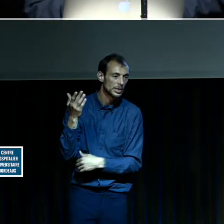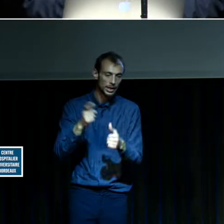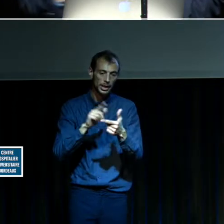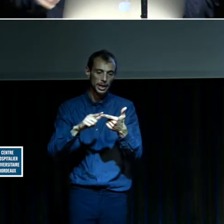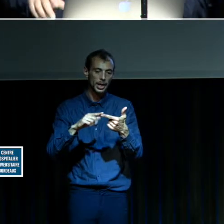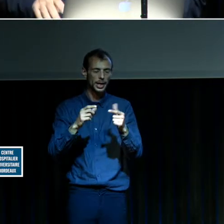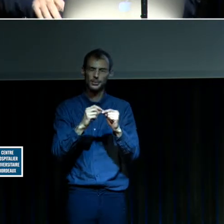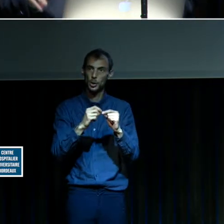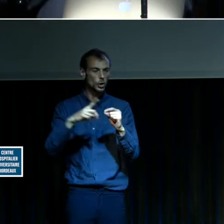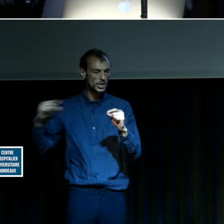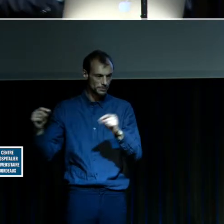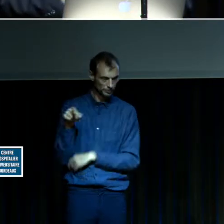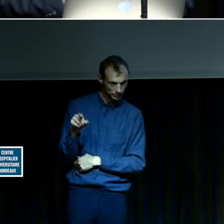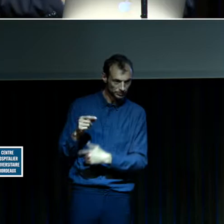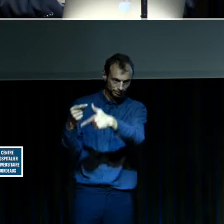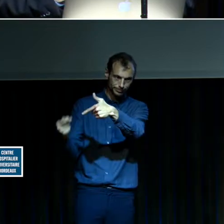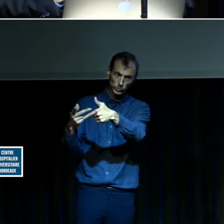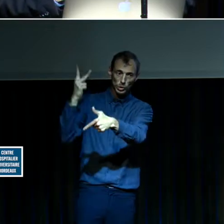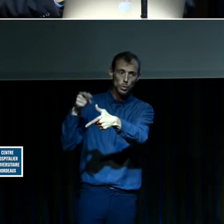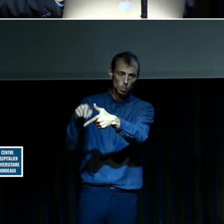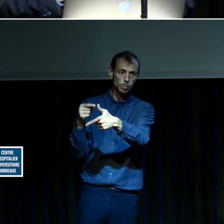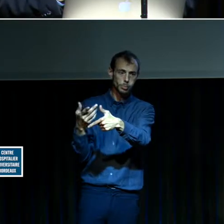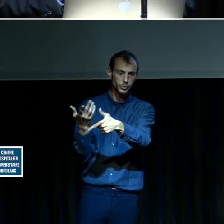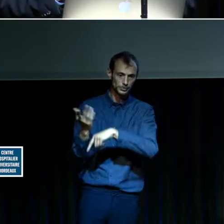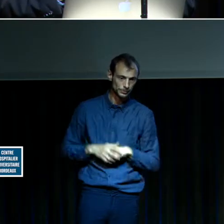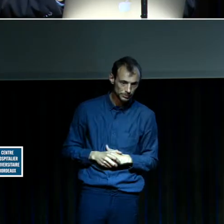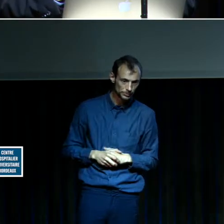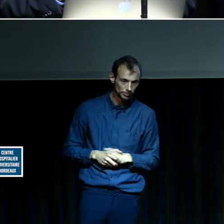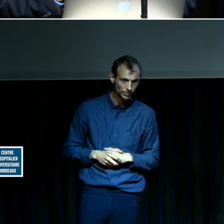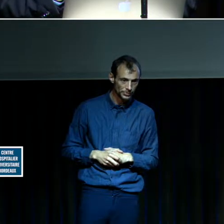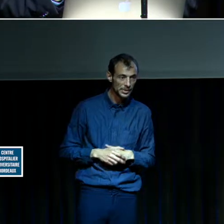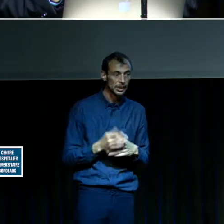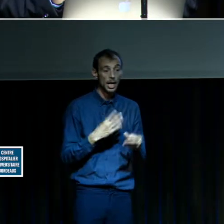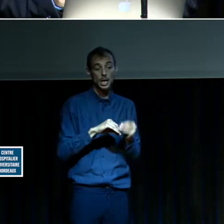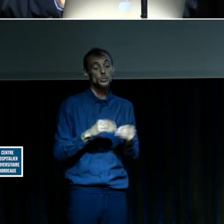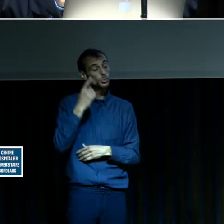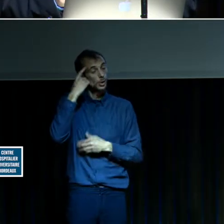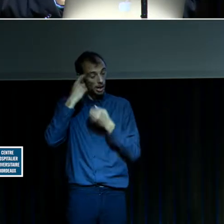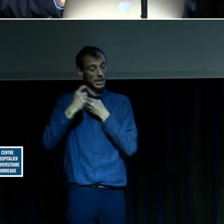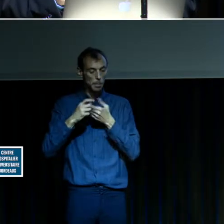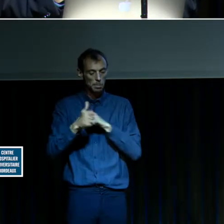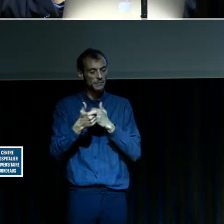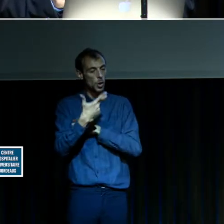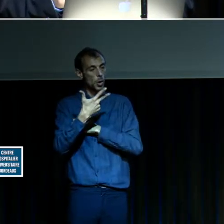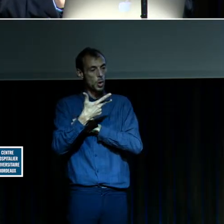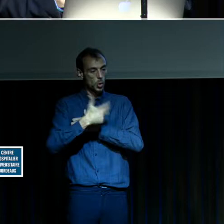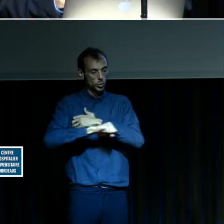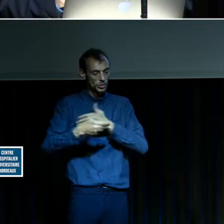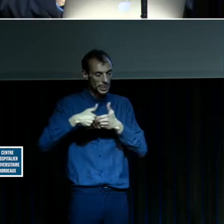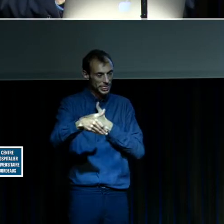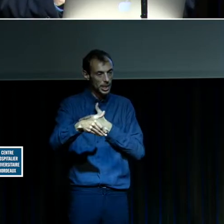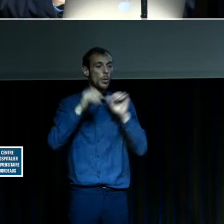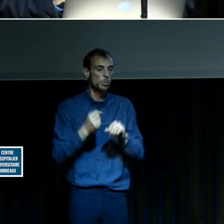Corrèze. La moyenne de décès à 3 semaines après un accident vasculaire cérébral est de l'ordre de 10% à l'heure